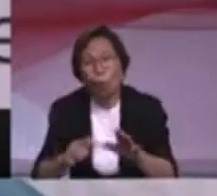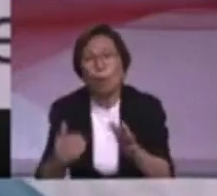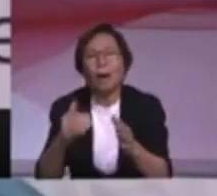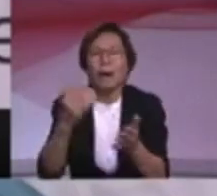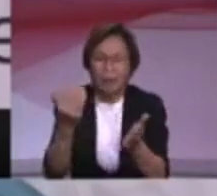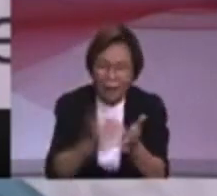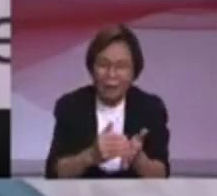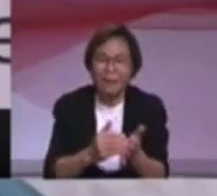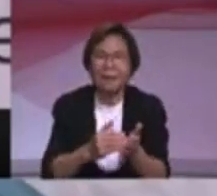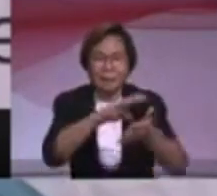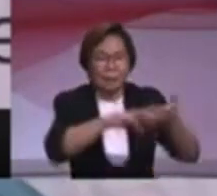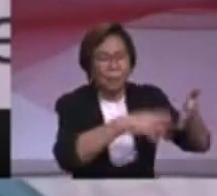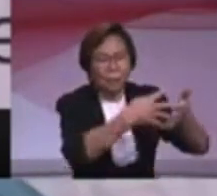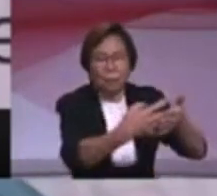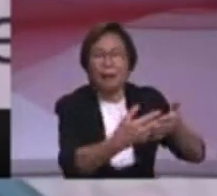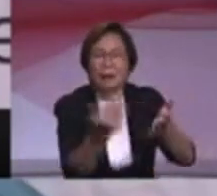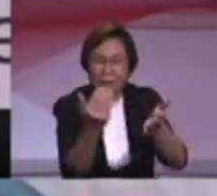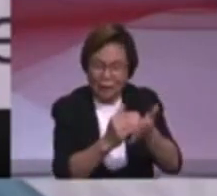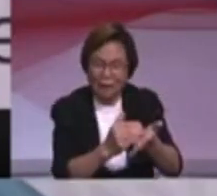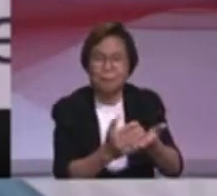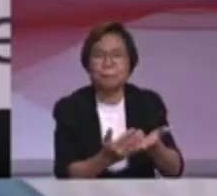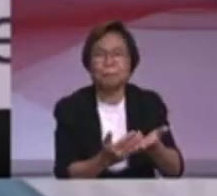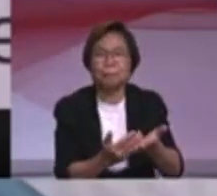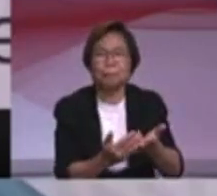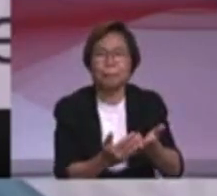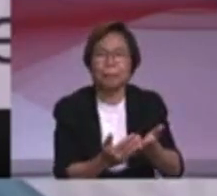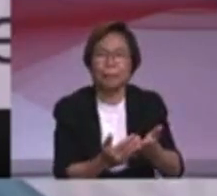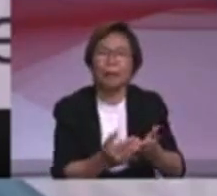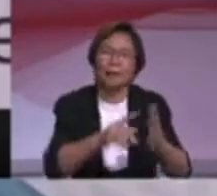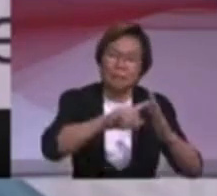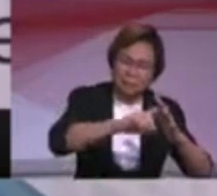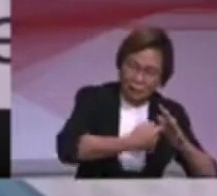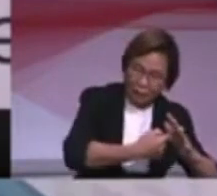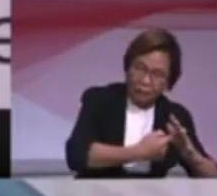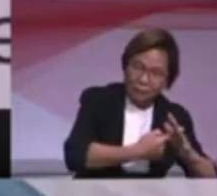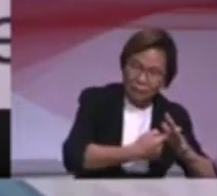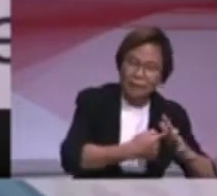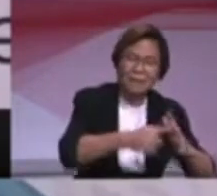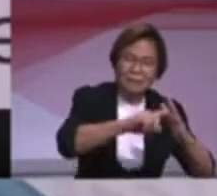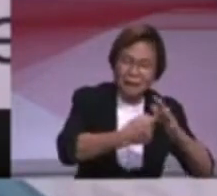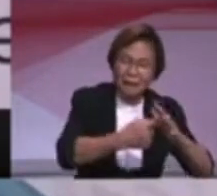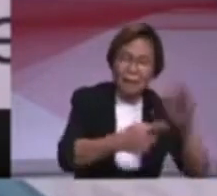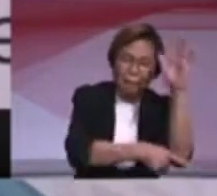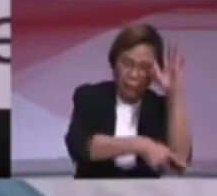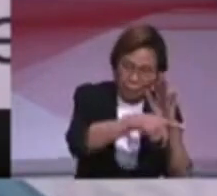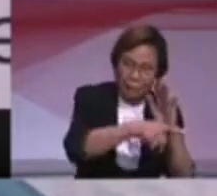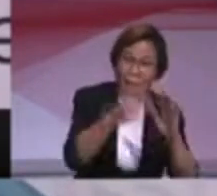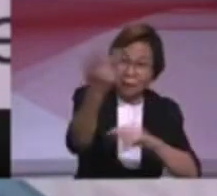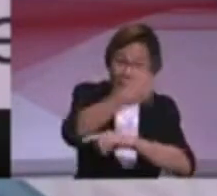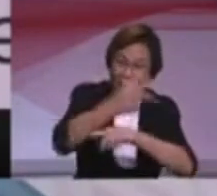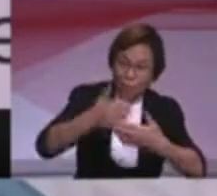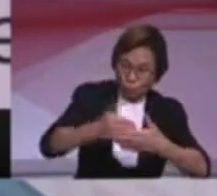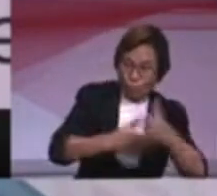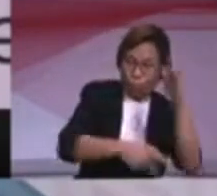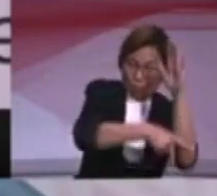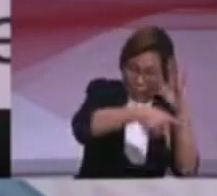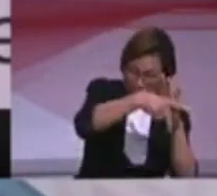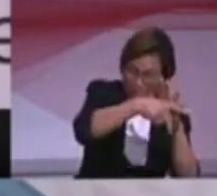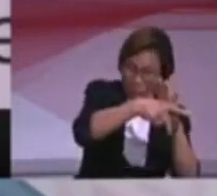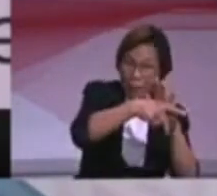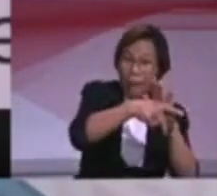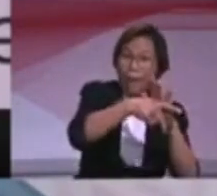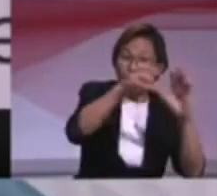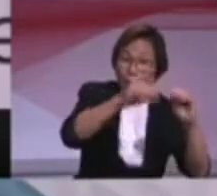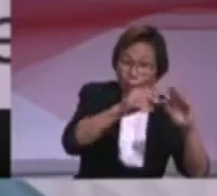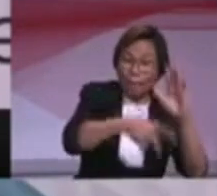berkala, iaitu bukan hanya pada permulaan sesi parlimen 3 hari sebelum sidang parlimen,